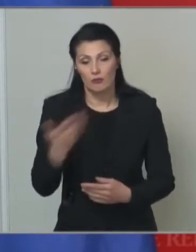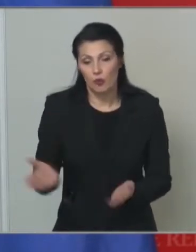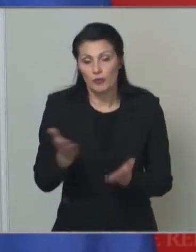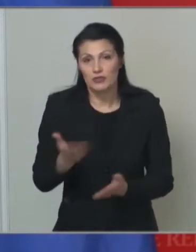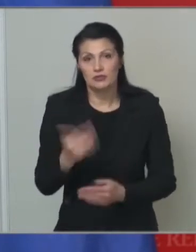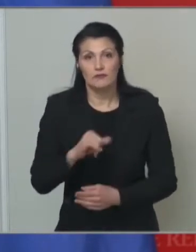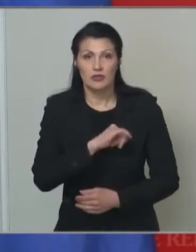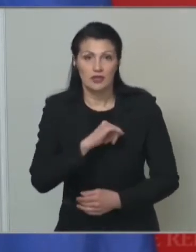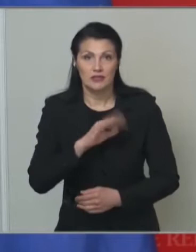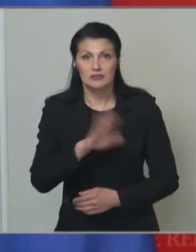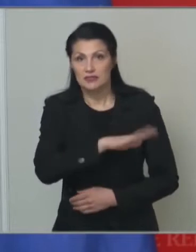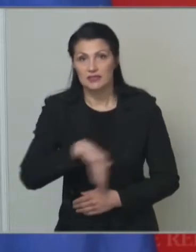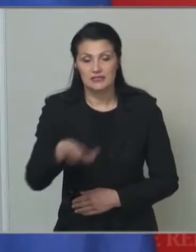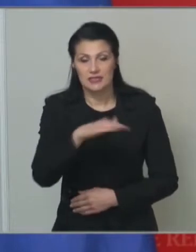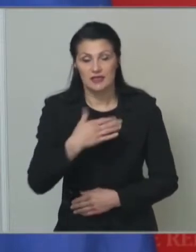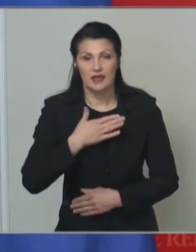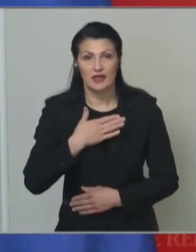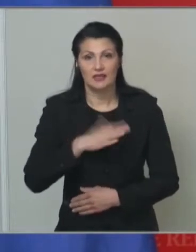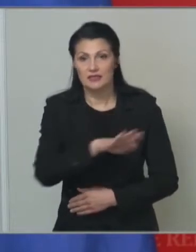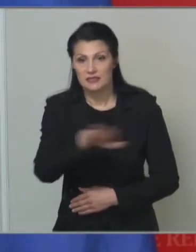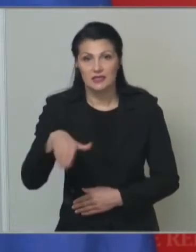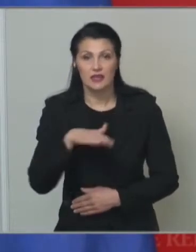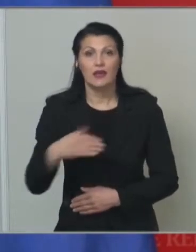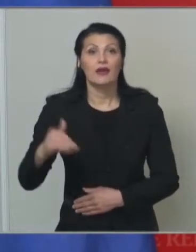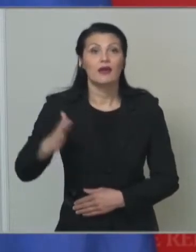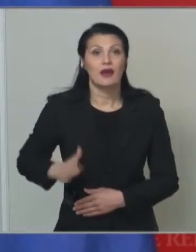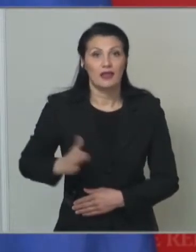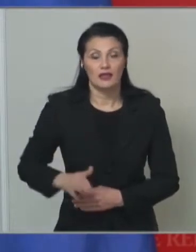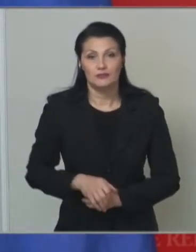во интерес на сите нас, на сите граѓани.